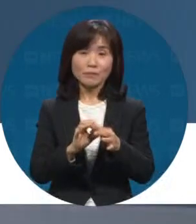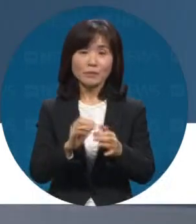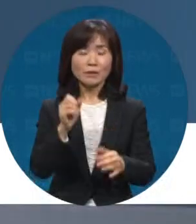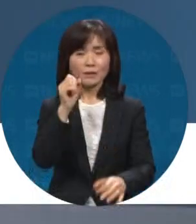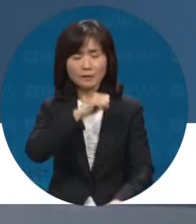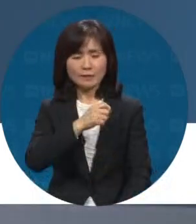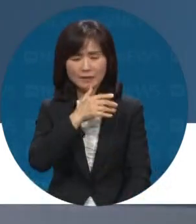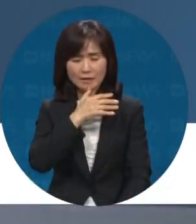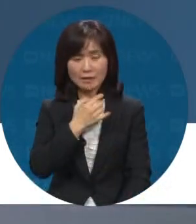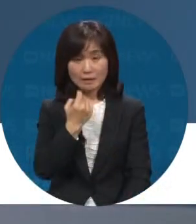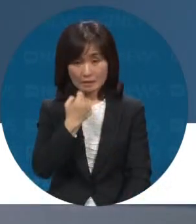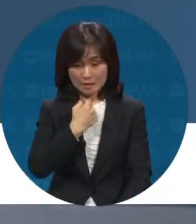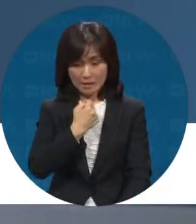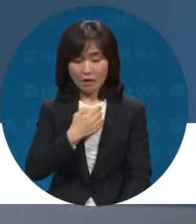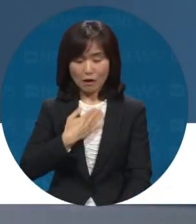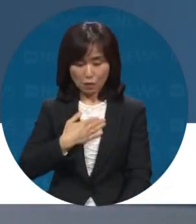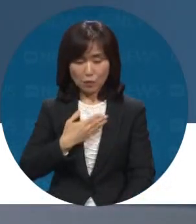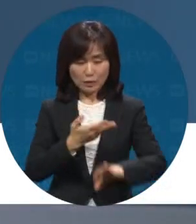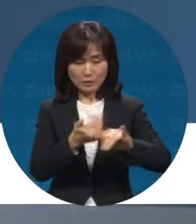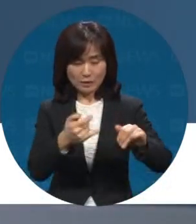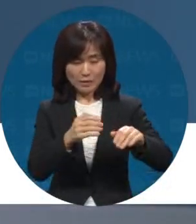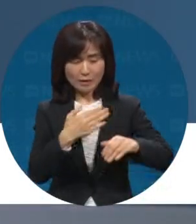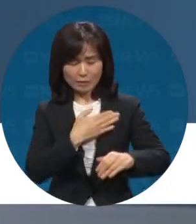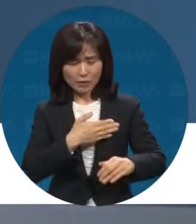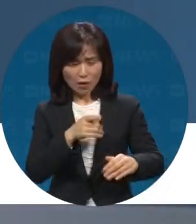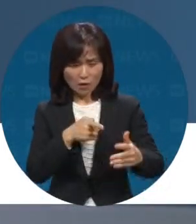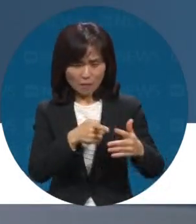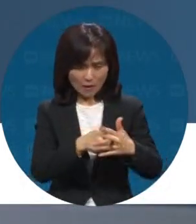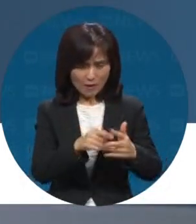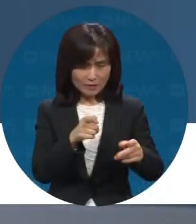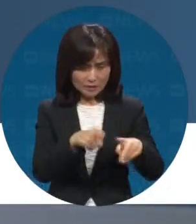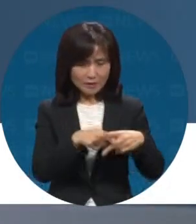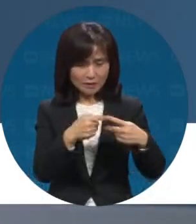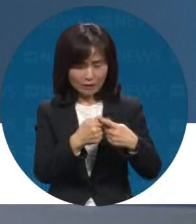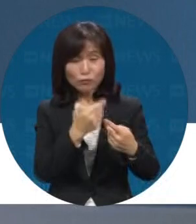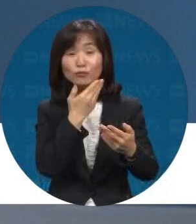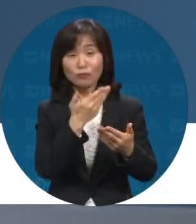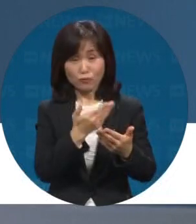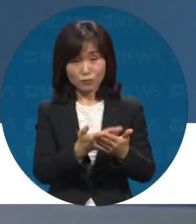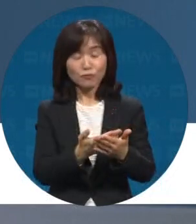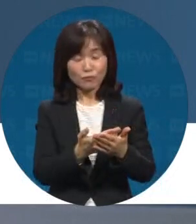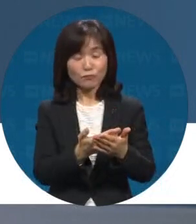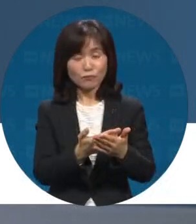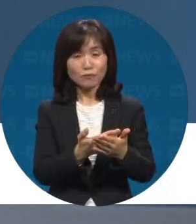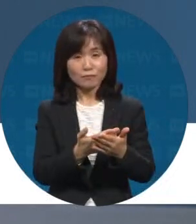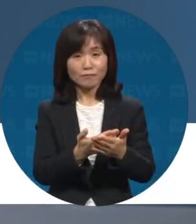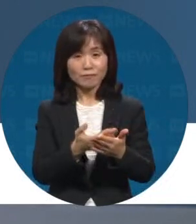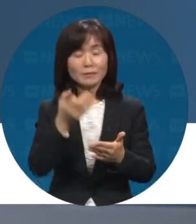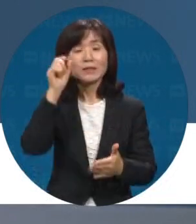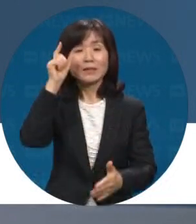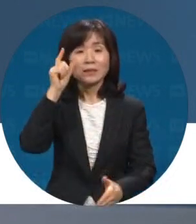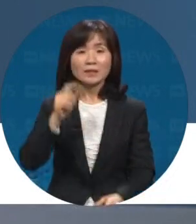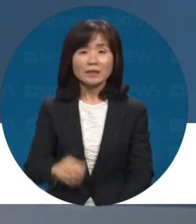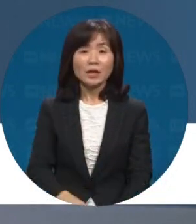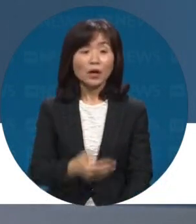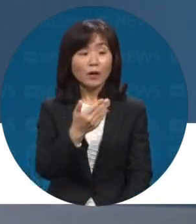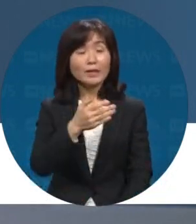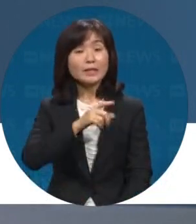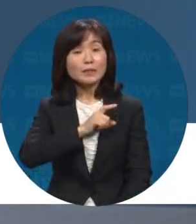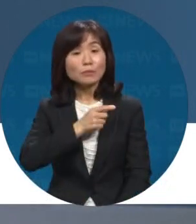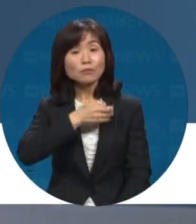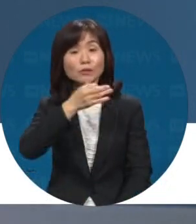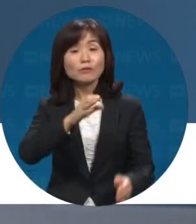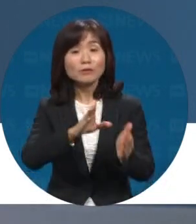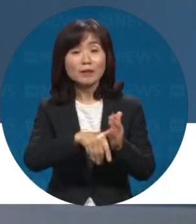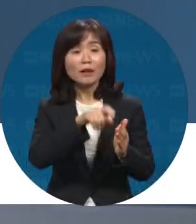나를 알고 다른 사람의 감정을 아는 것이 정말 중요한 것이구나 하는 것을 알게 되었어요 너의 이름 불러